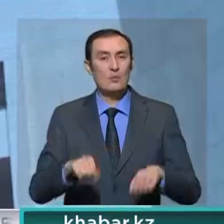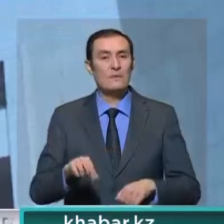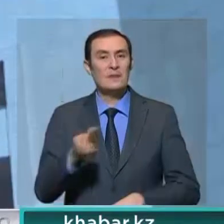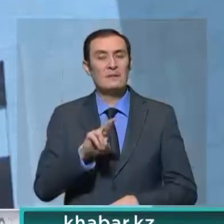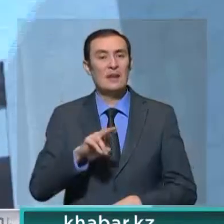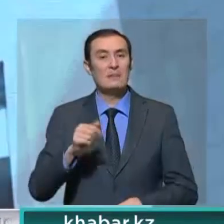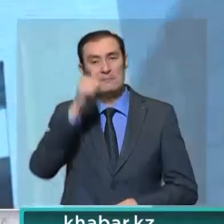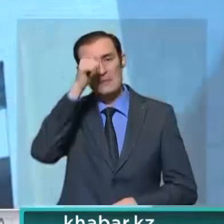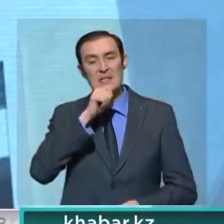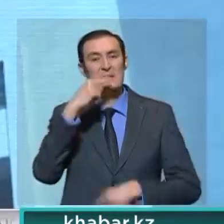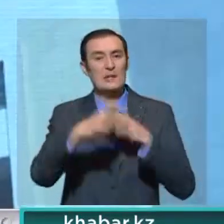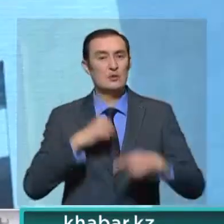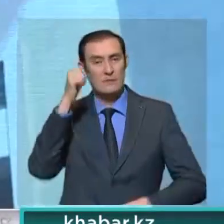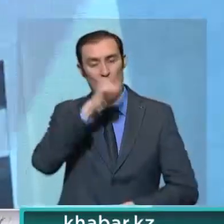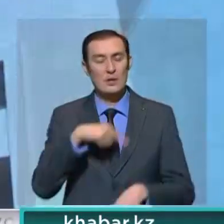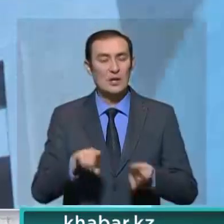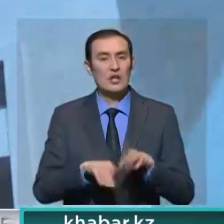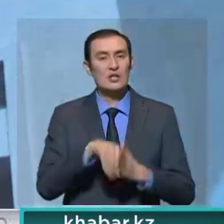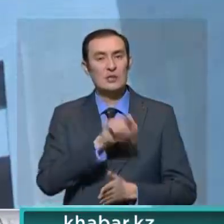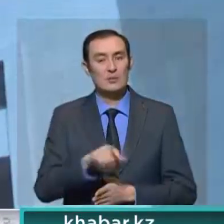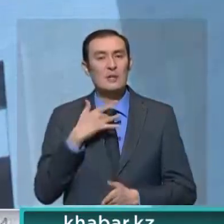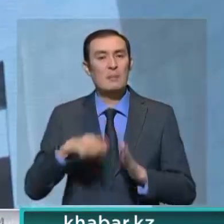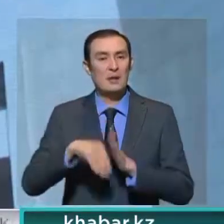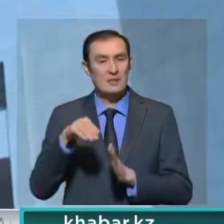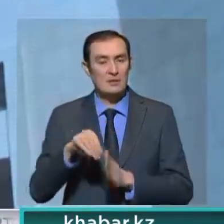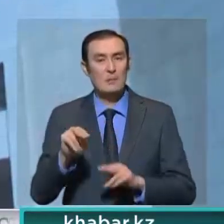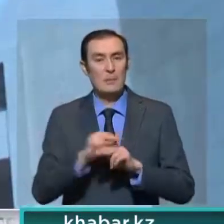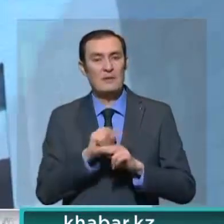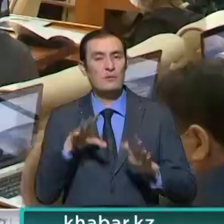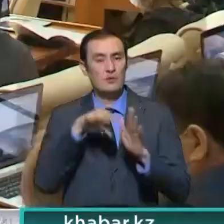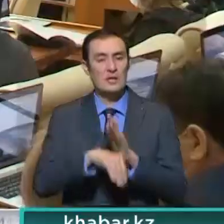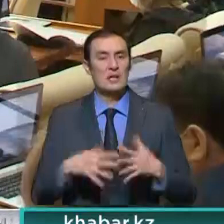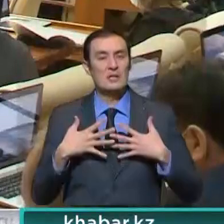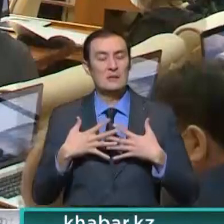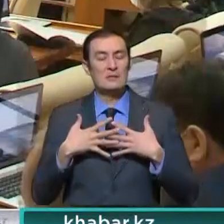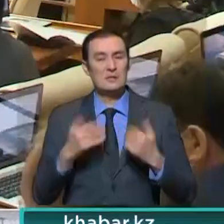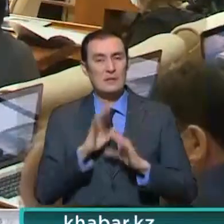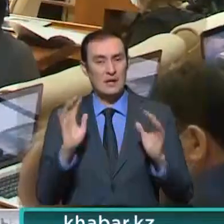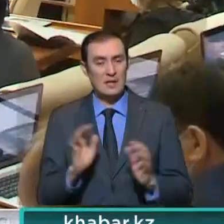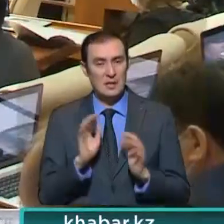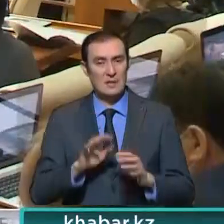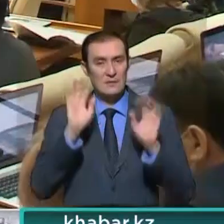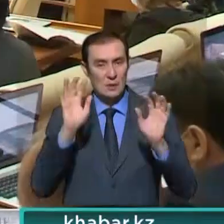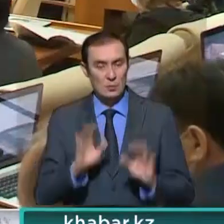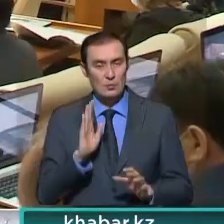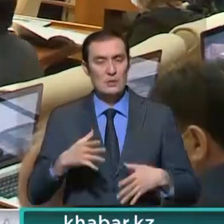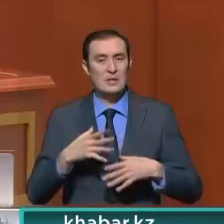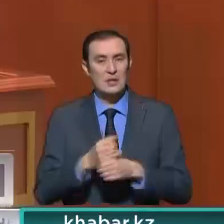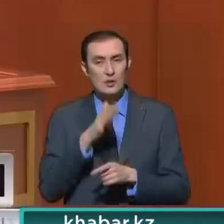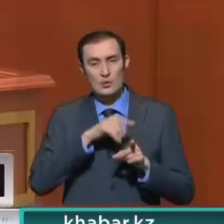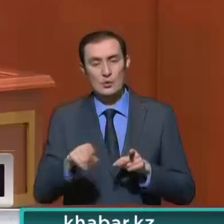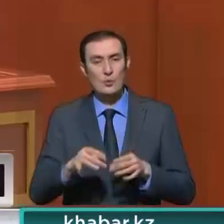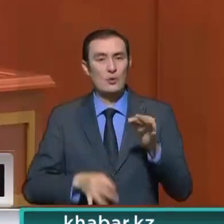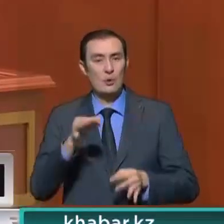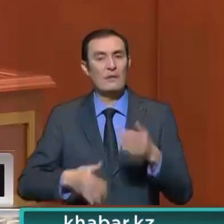в январе будущего года также народные избранники проголосовали за поправки в закон о здравоохранении теперь в стране сократят сроки